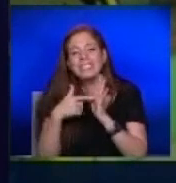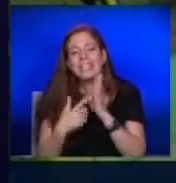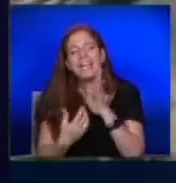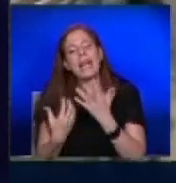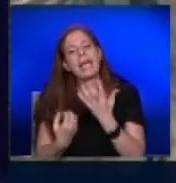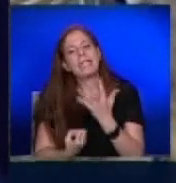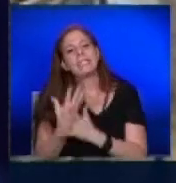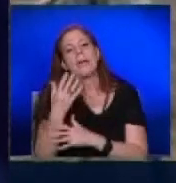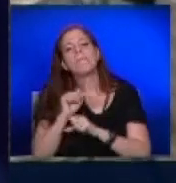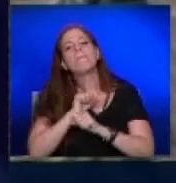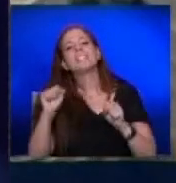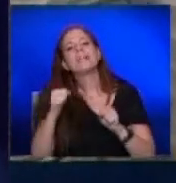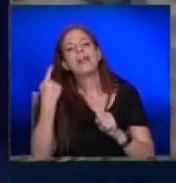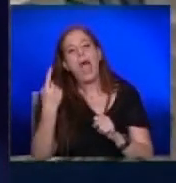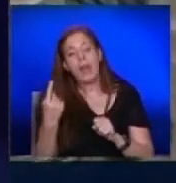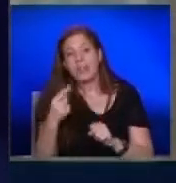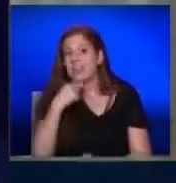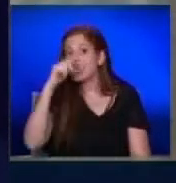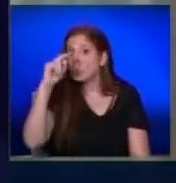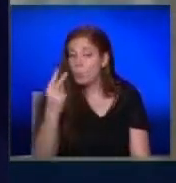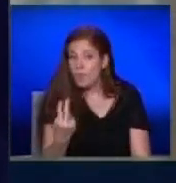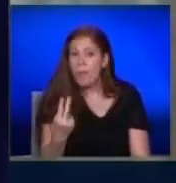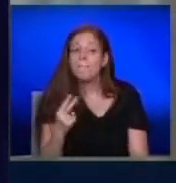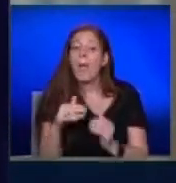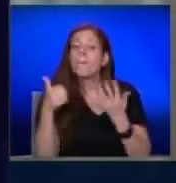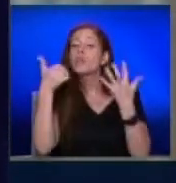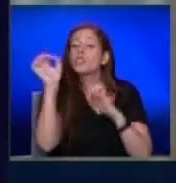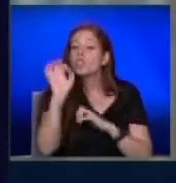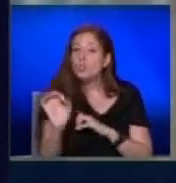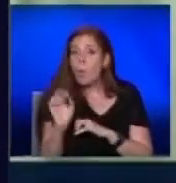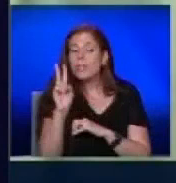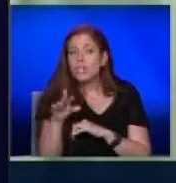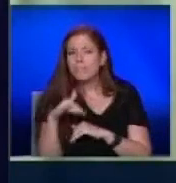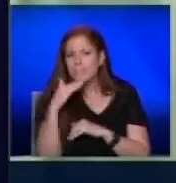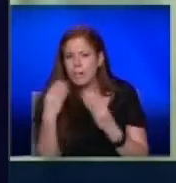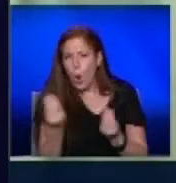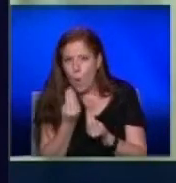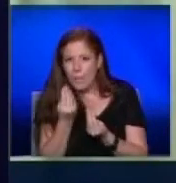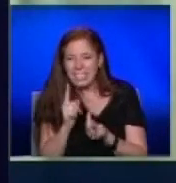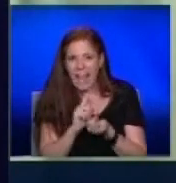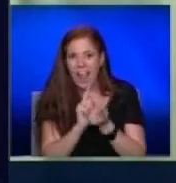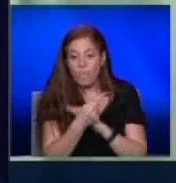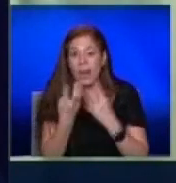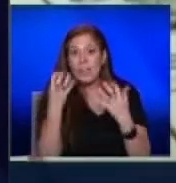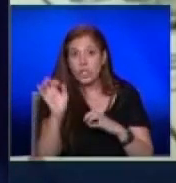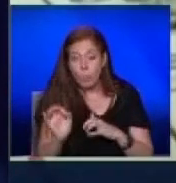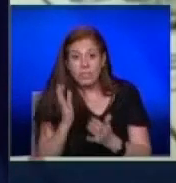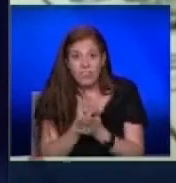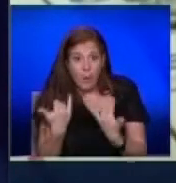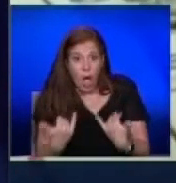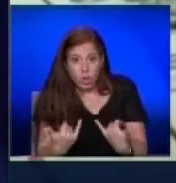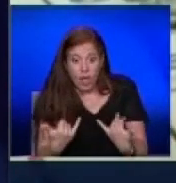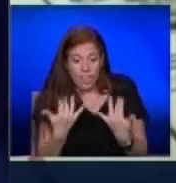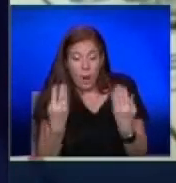إن وقت الوصول إلى القنبلة تقلص إلى أسبوع أو أسبوعين أو ثلاثة، والثاني وهو بما أنه لا يوجد اتفاق